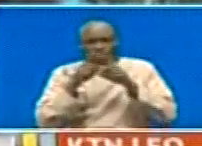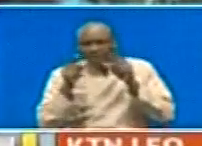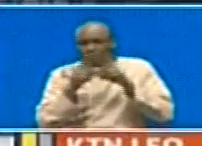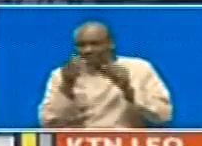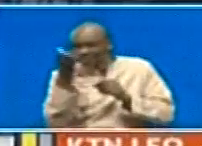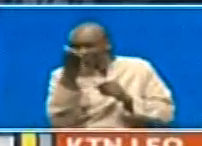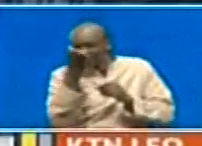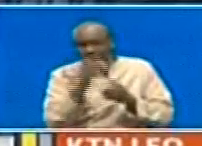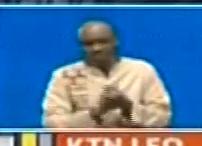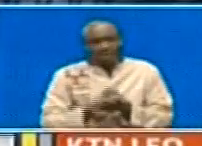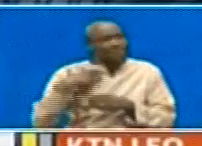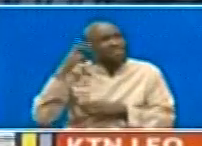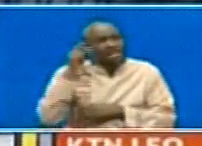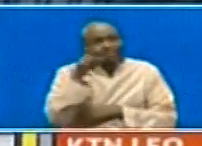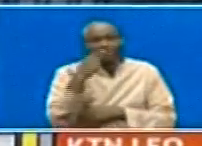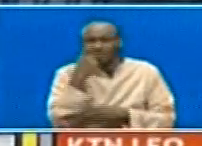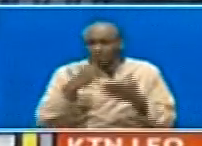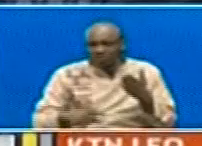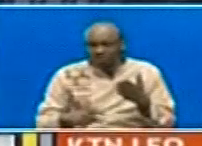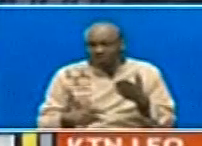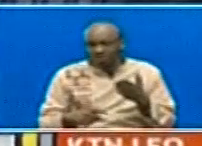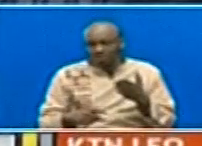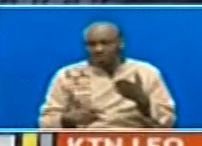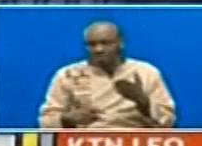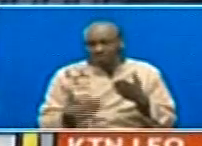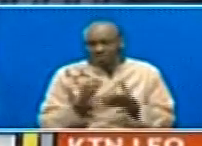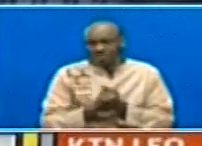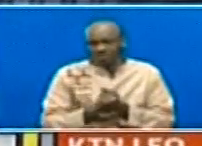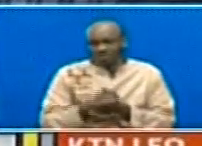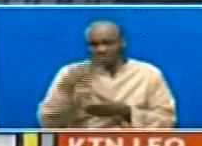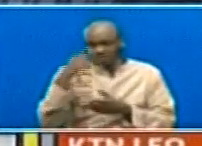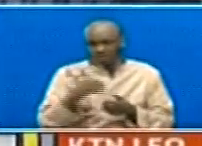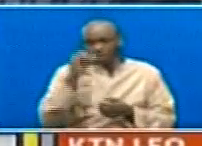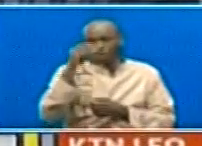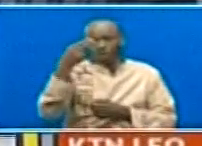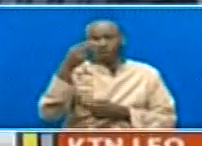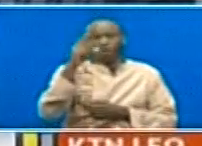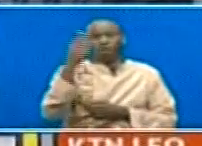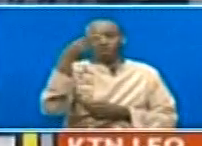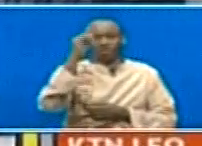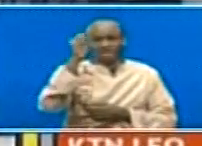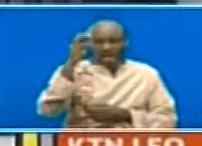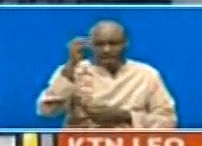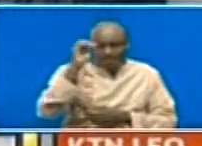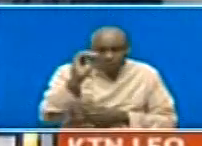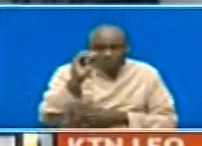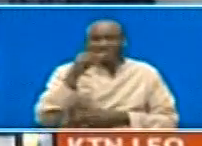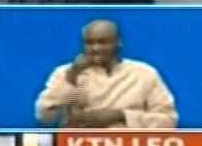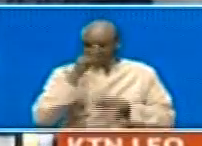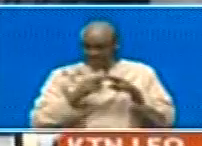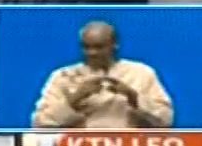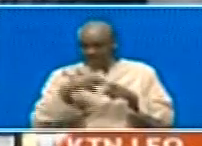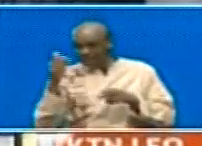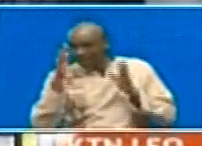yaliyotajwa. At first alikuwa akisema Otiambo, kuna Otiambo na Mwangi. Alafu sasa huyu mwenye